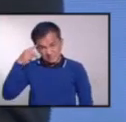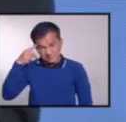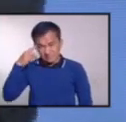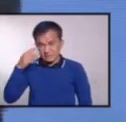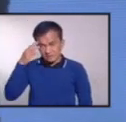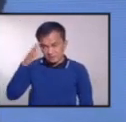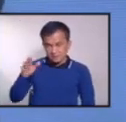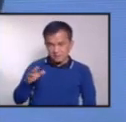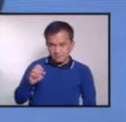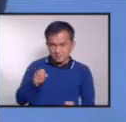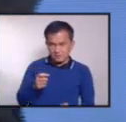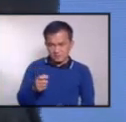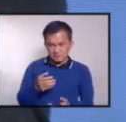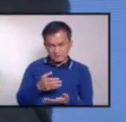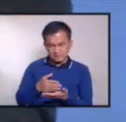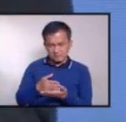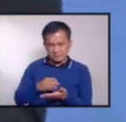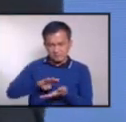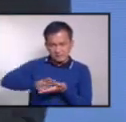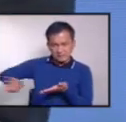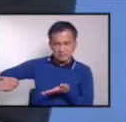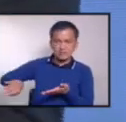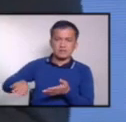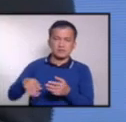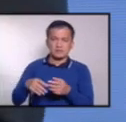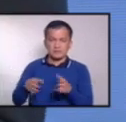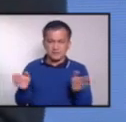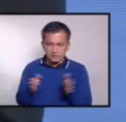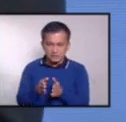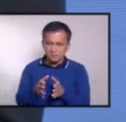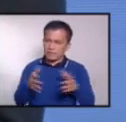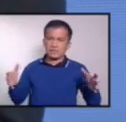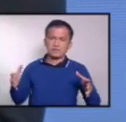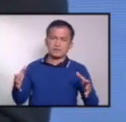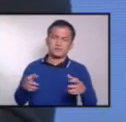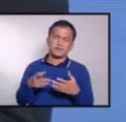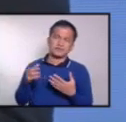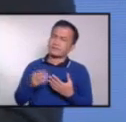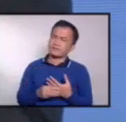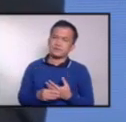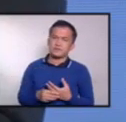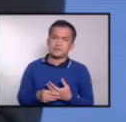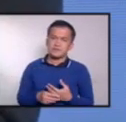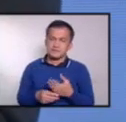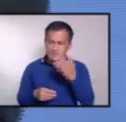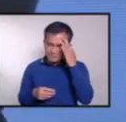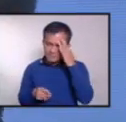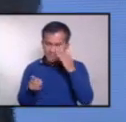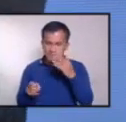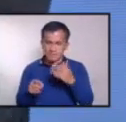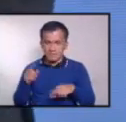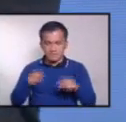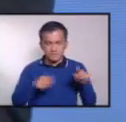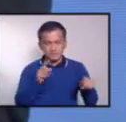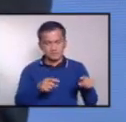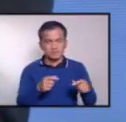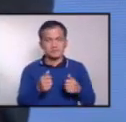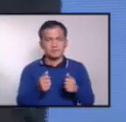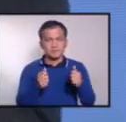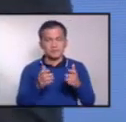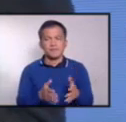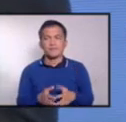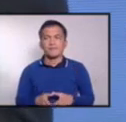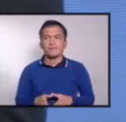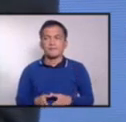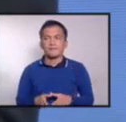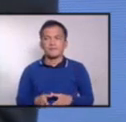alam kung pwedeng tanggalin o palayitin o palakihin yung programa. Dahil kinilala siya ng iba't ibang administrasyon